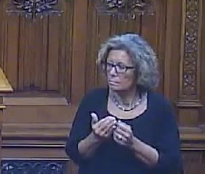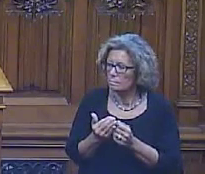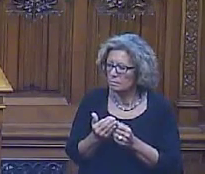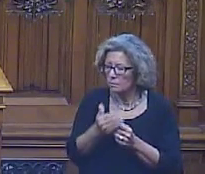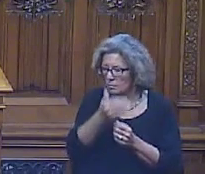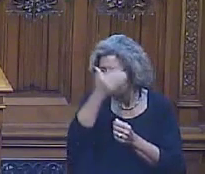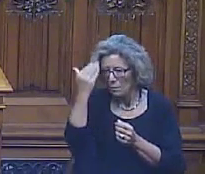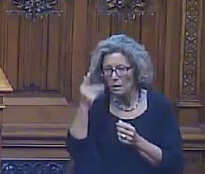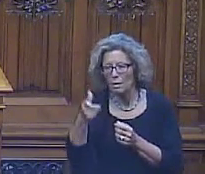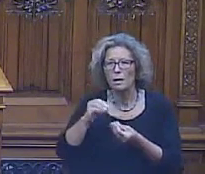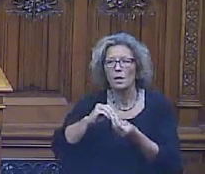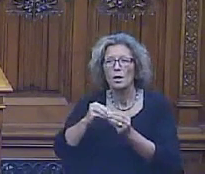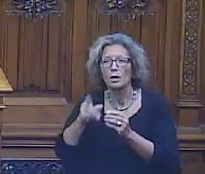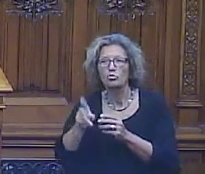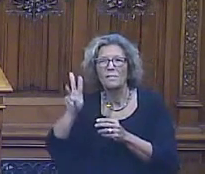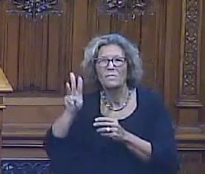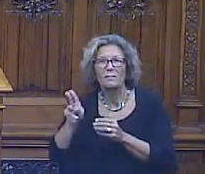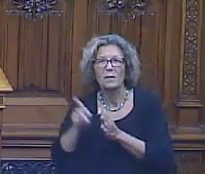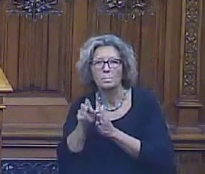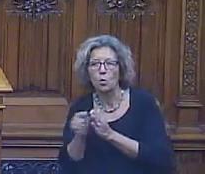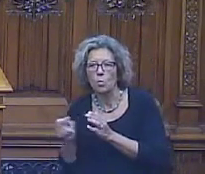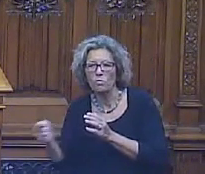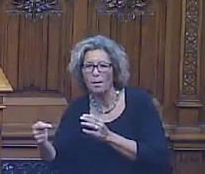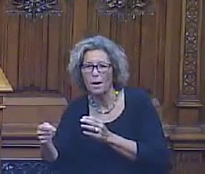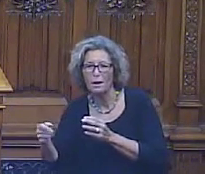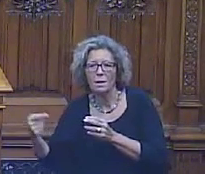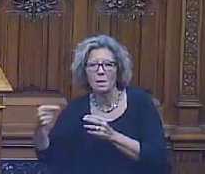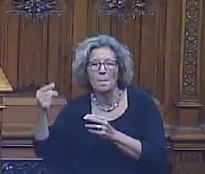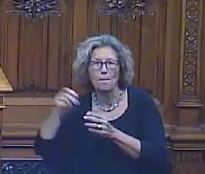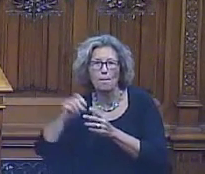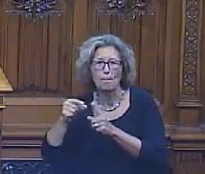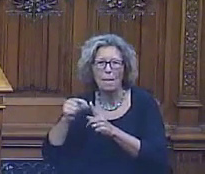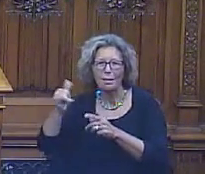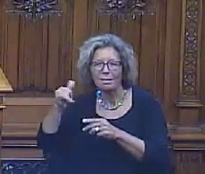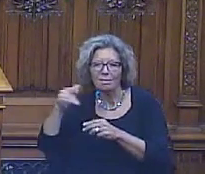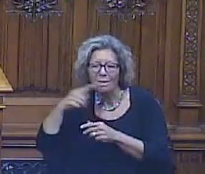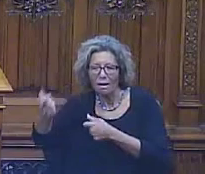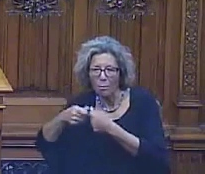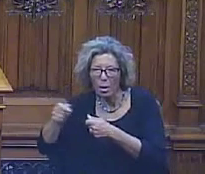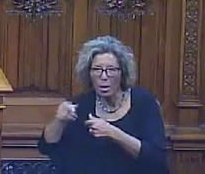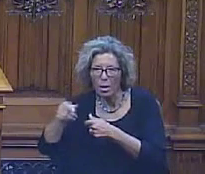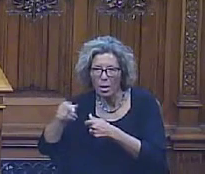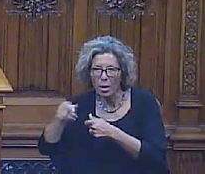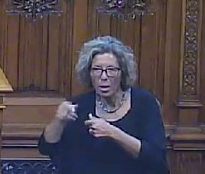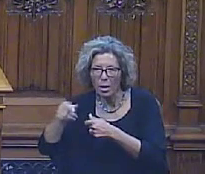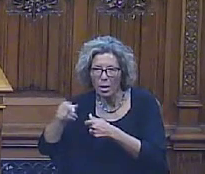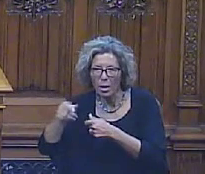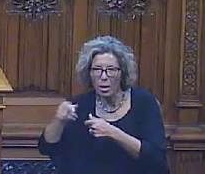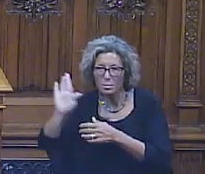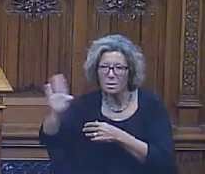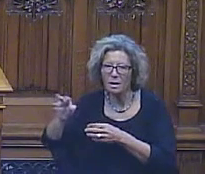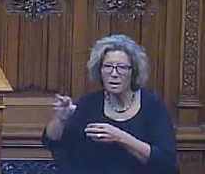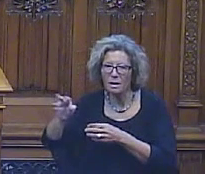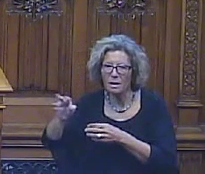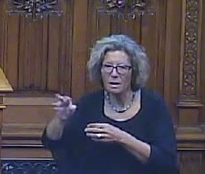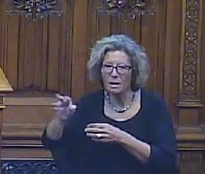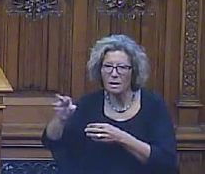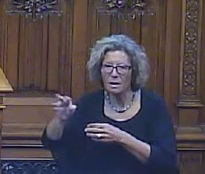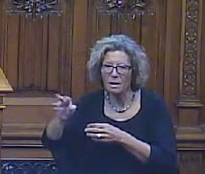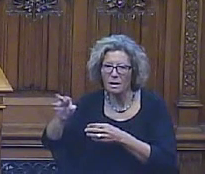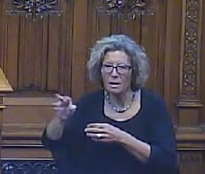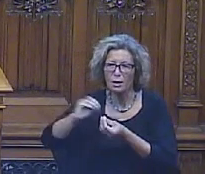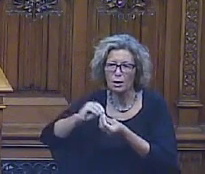dem Geschäft am Westbahnhof um die Ecke, am Benny-Markt, der plötzlich sein Geschäft länger offen